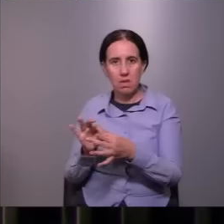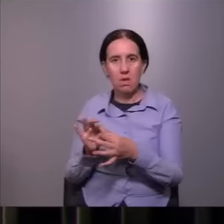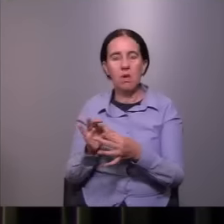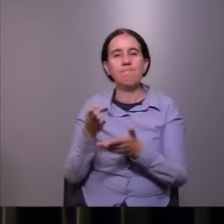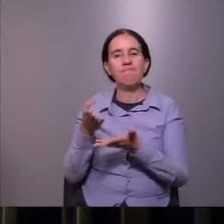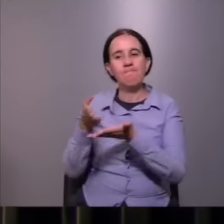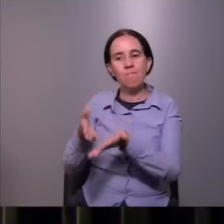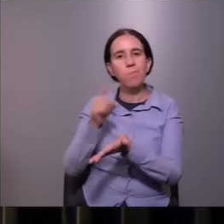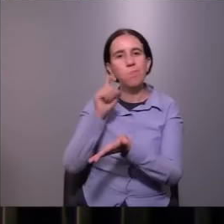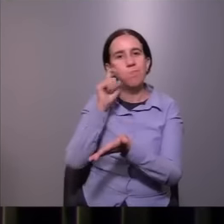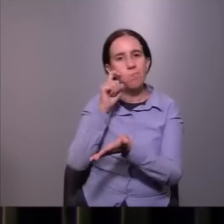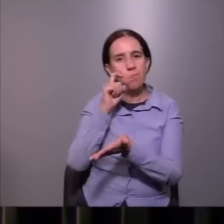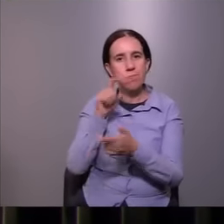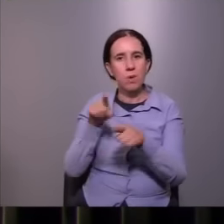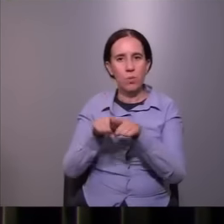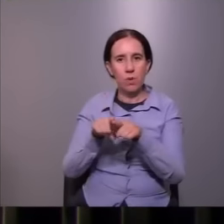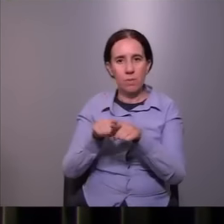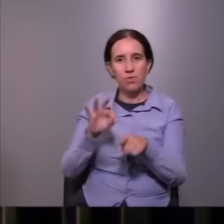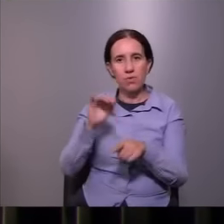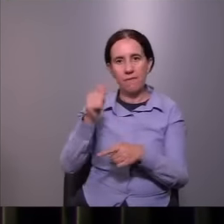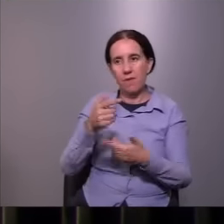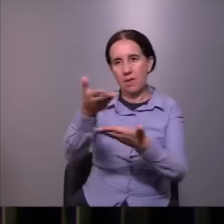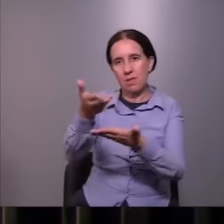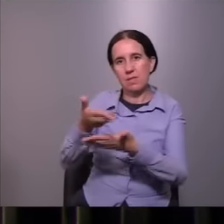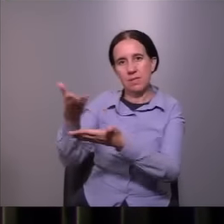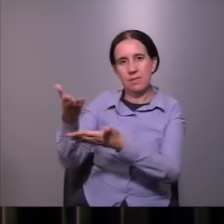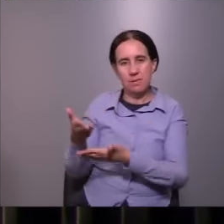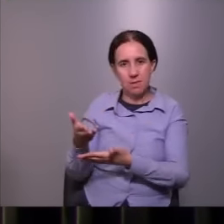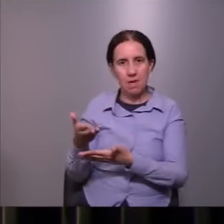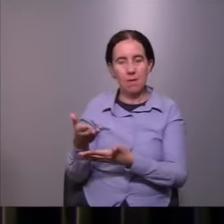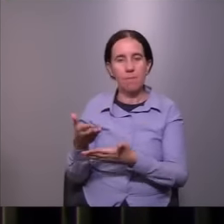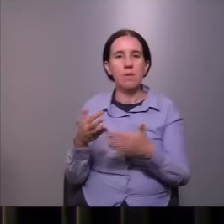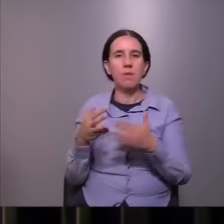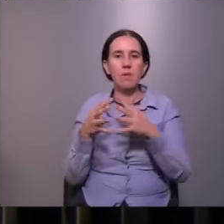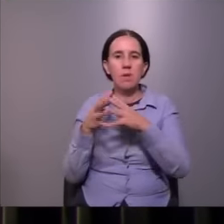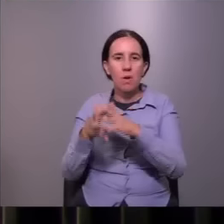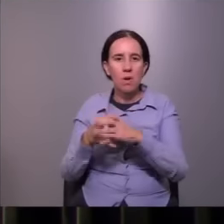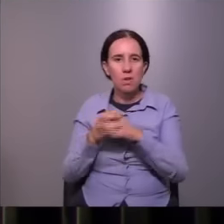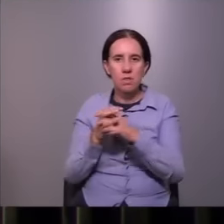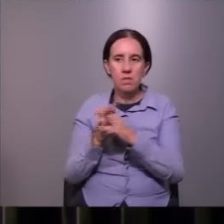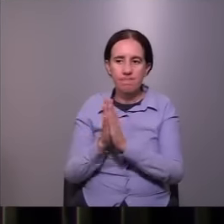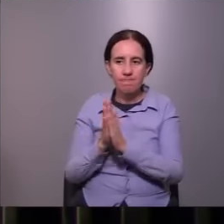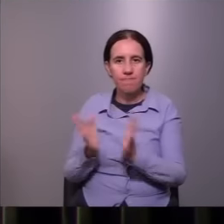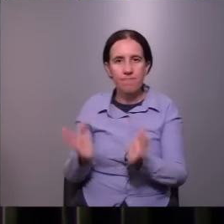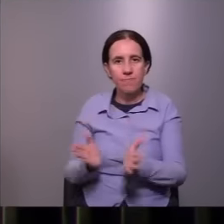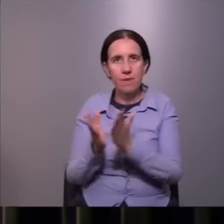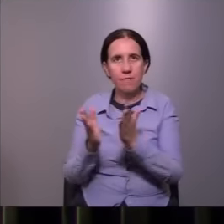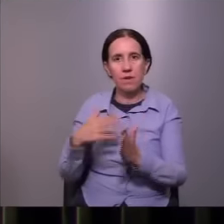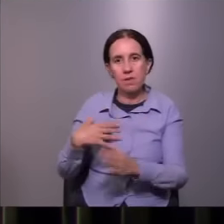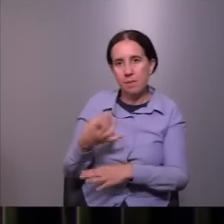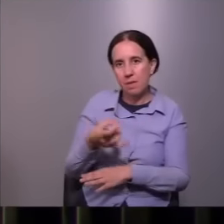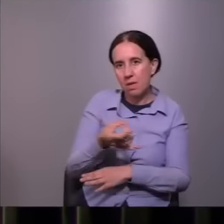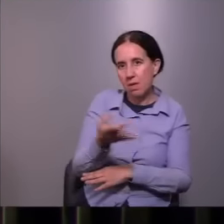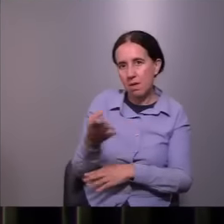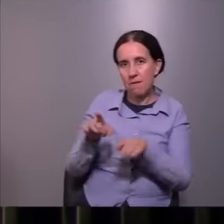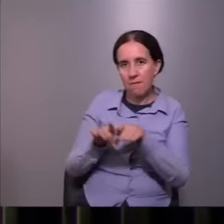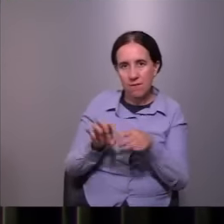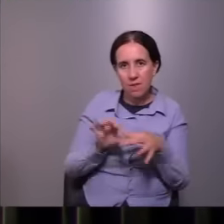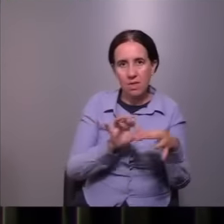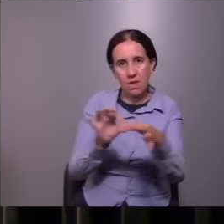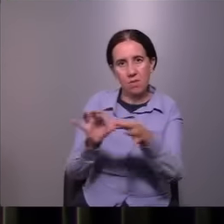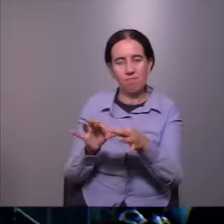na całym świecie, aby ufali Bogu, który jest naszą ucieczką i ochroną, a bracia w